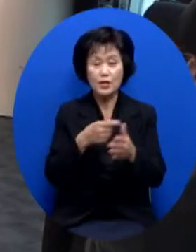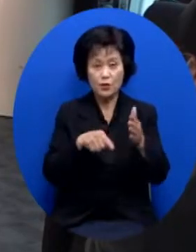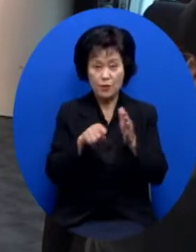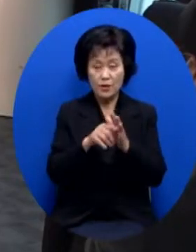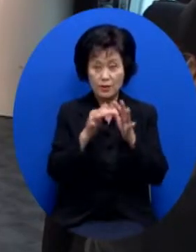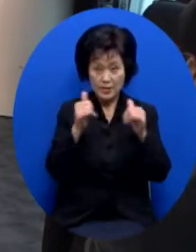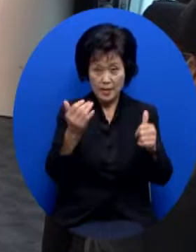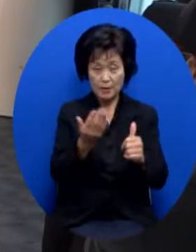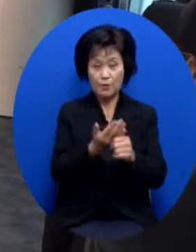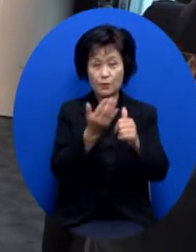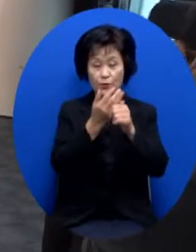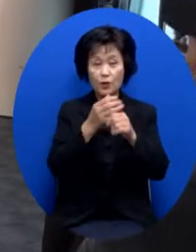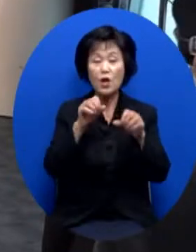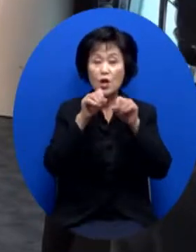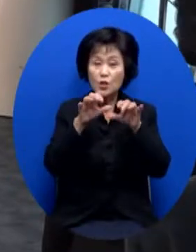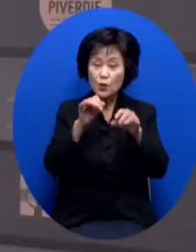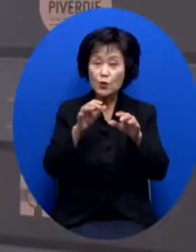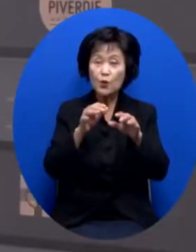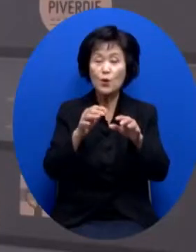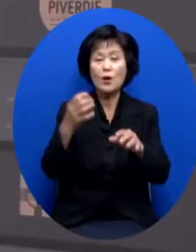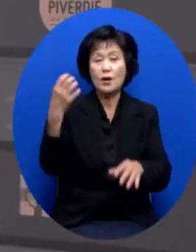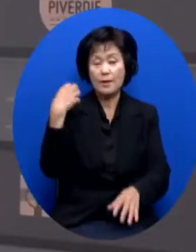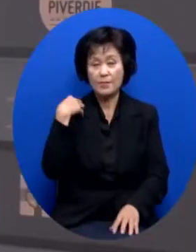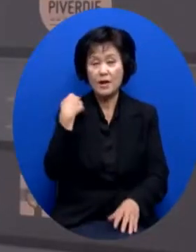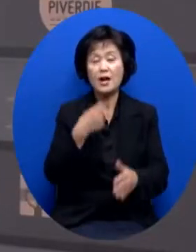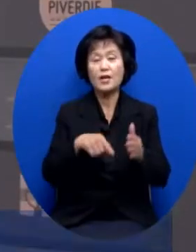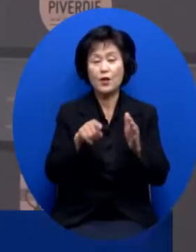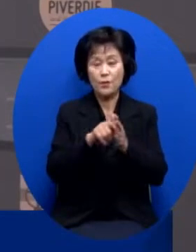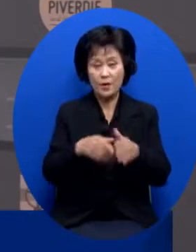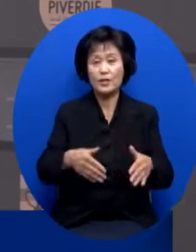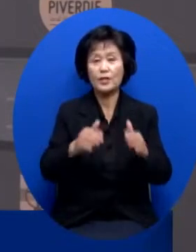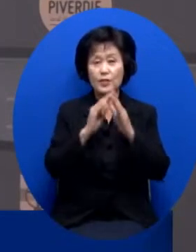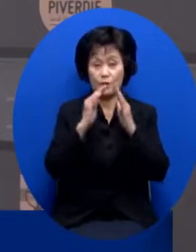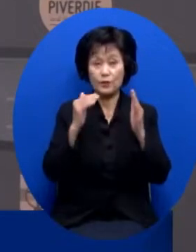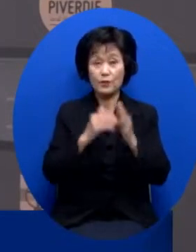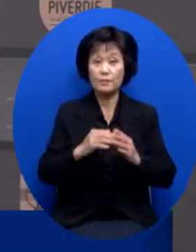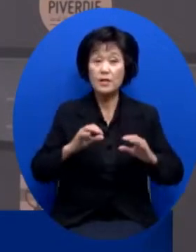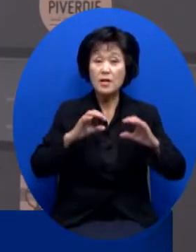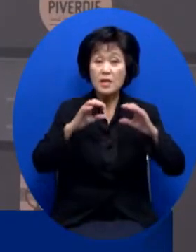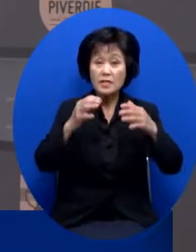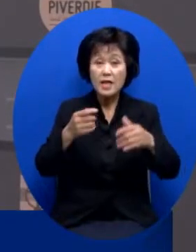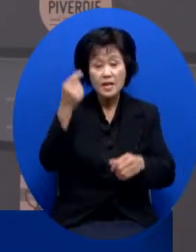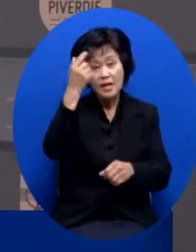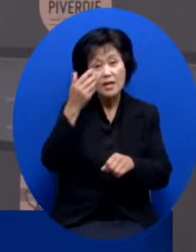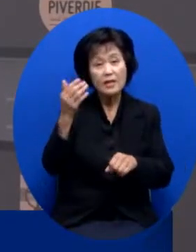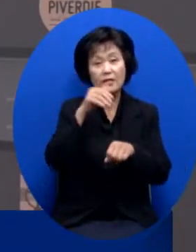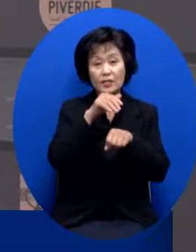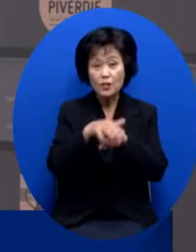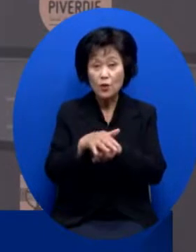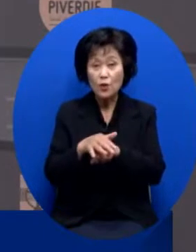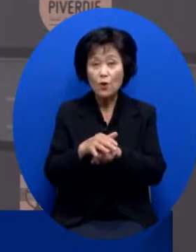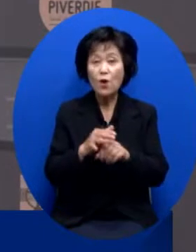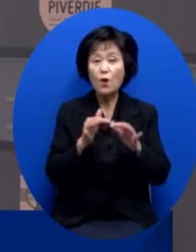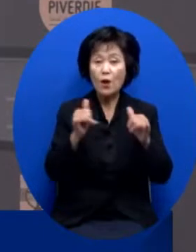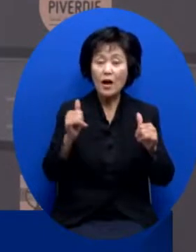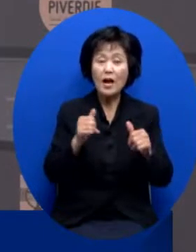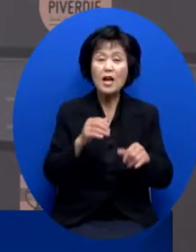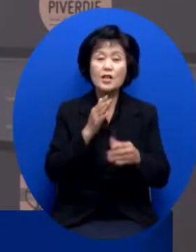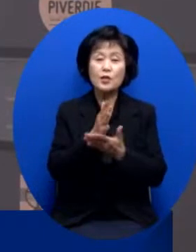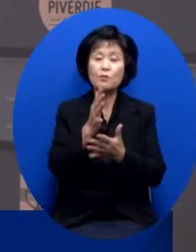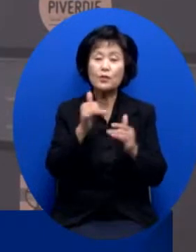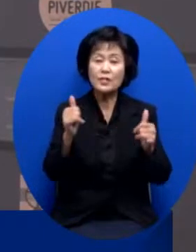사명을 감당하기 위해 조직됐습니다. 글로벌 인재, 또 영성과 전문성의 균형을 맞춘 글로벌 인재를